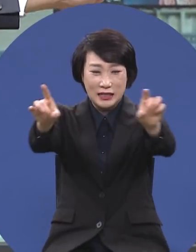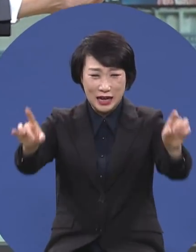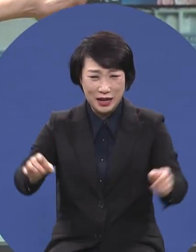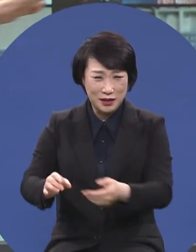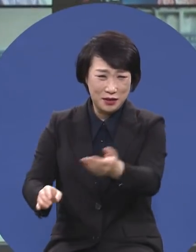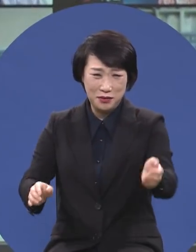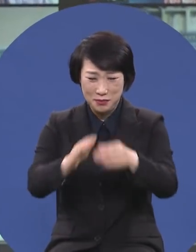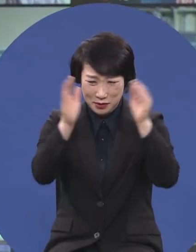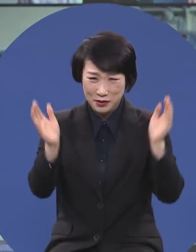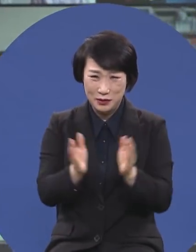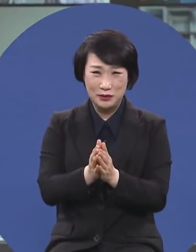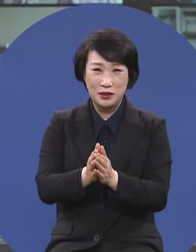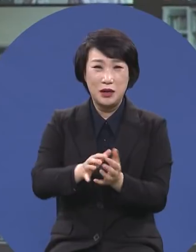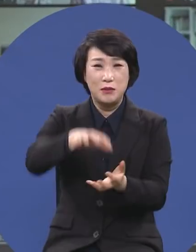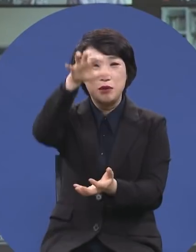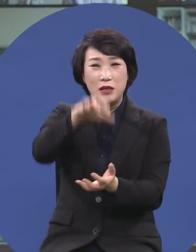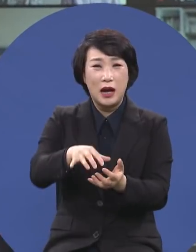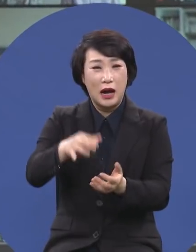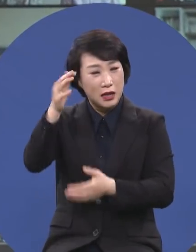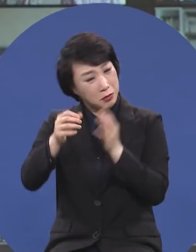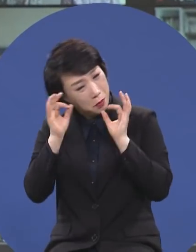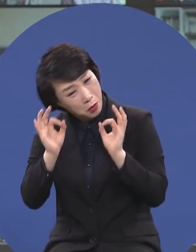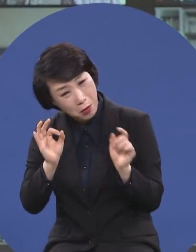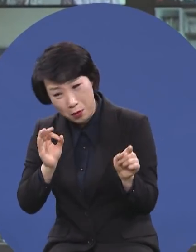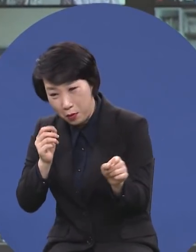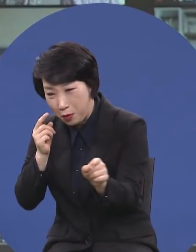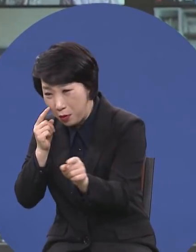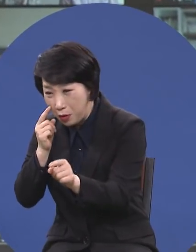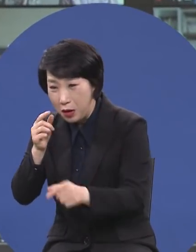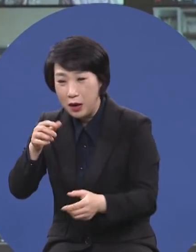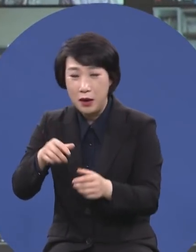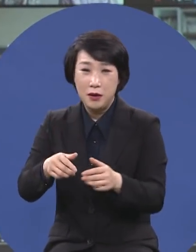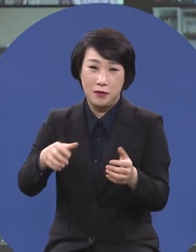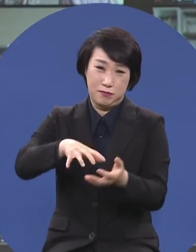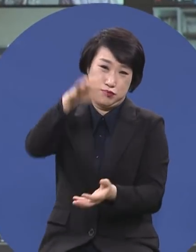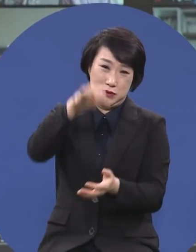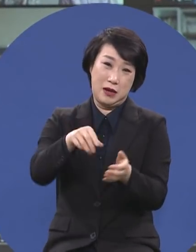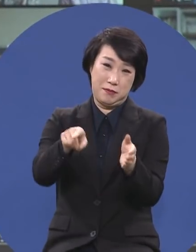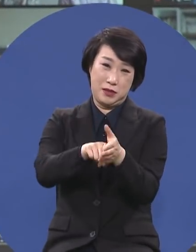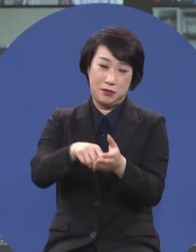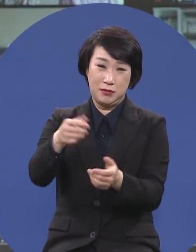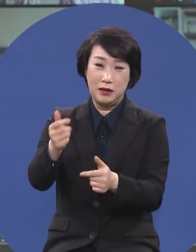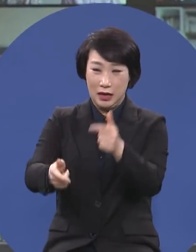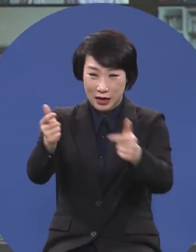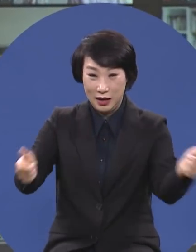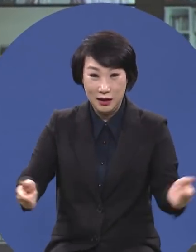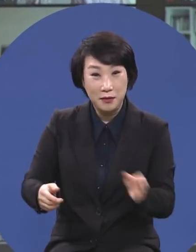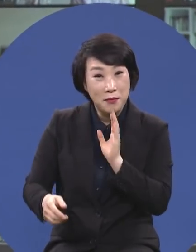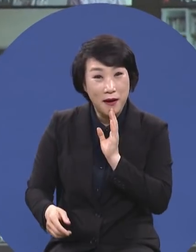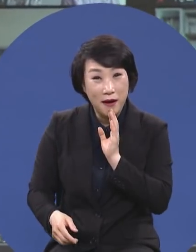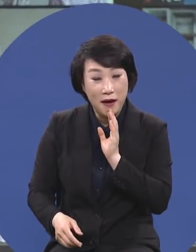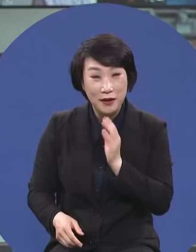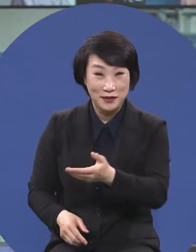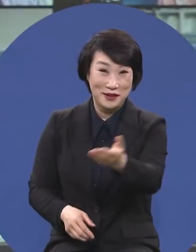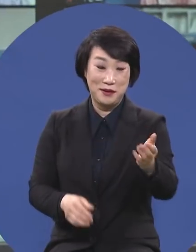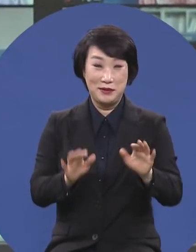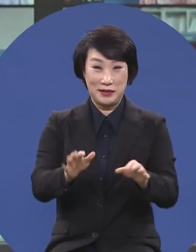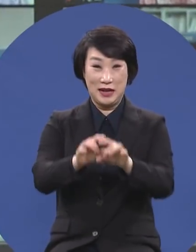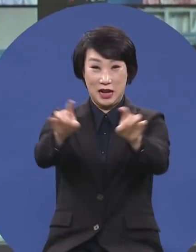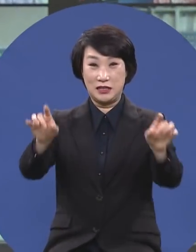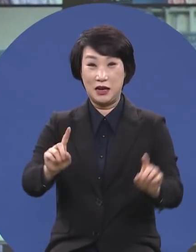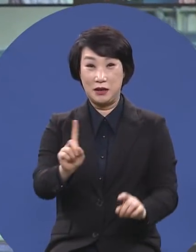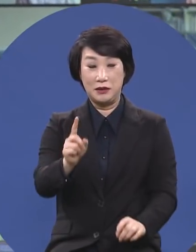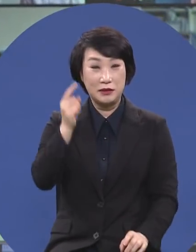다 분량이 하나님 보실 때 다른 분량대로 신앙생활하는데 사람들은 각자가